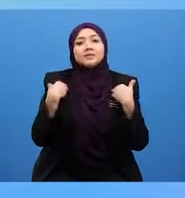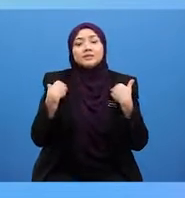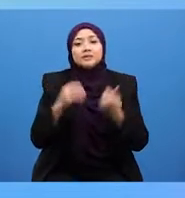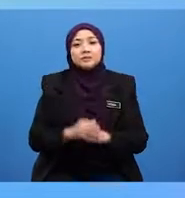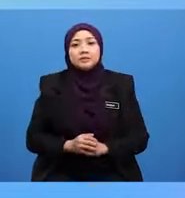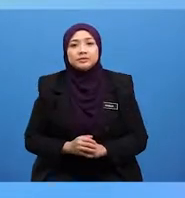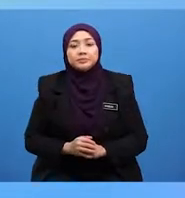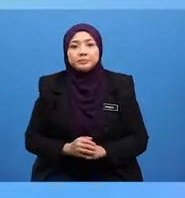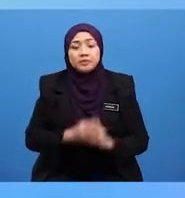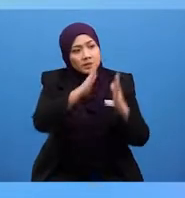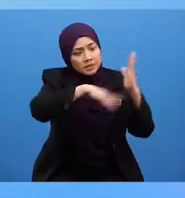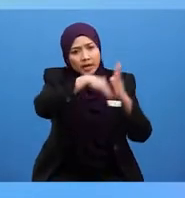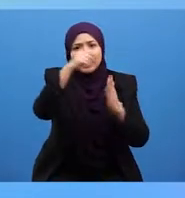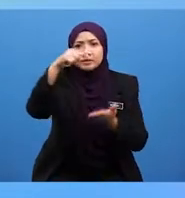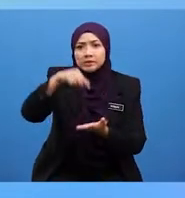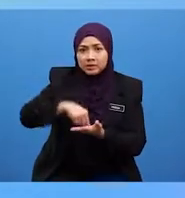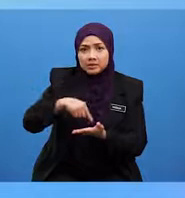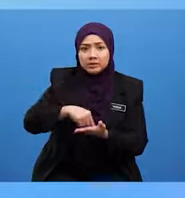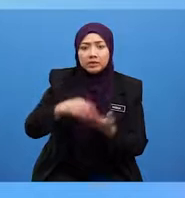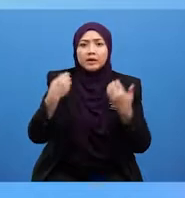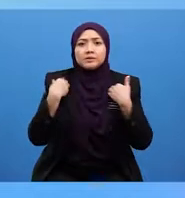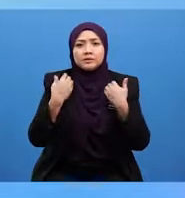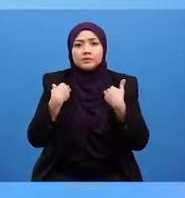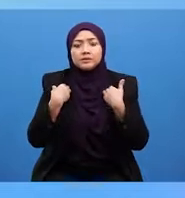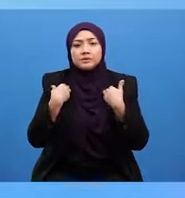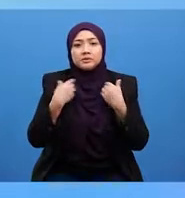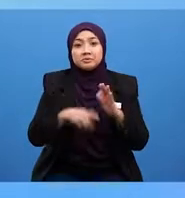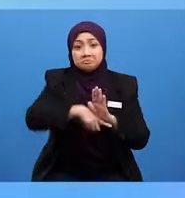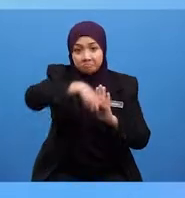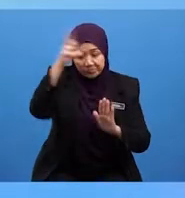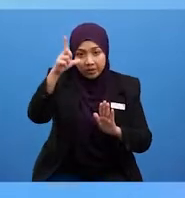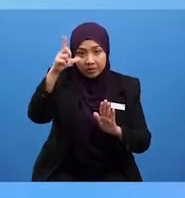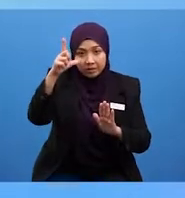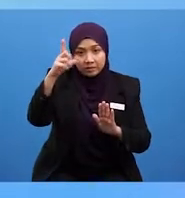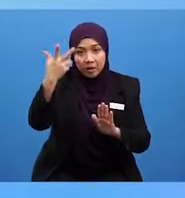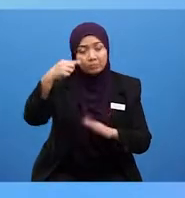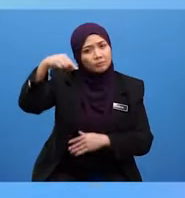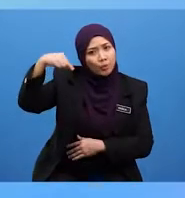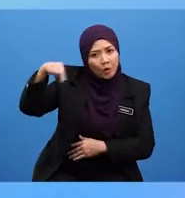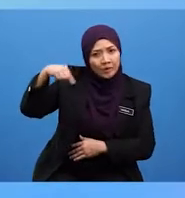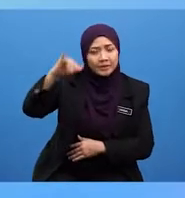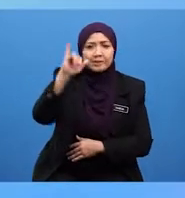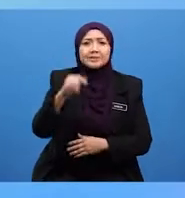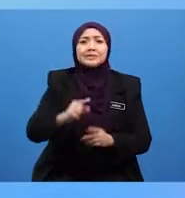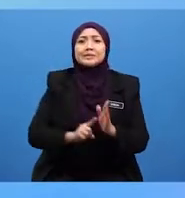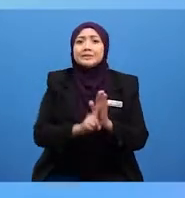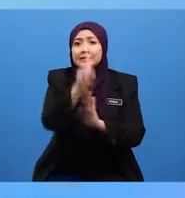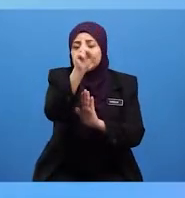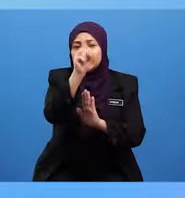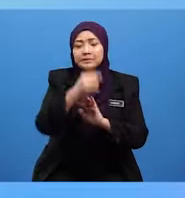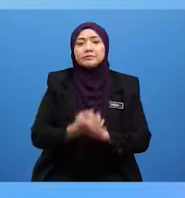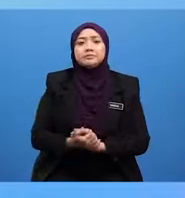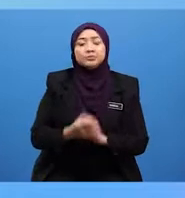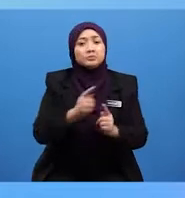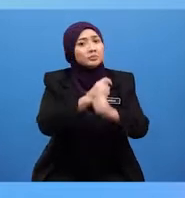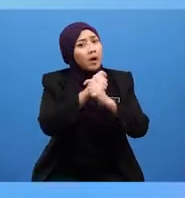Cat sebegini mempunyai kelebihan seperti kualiti yang tinggi,